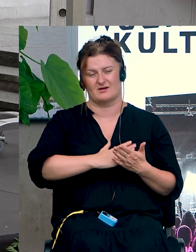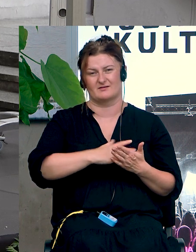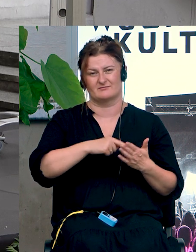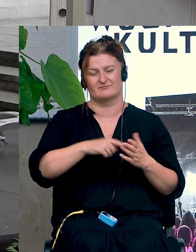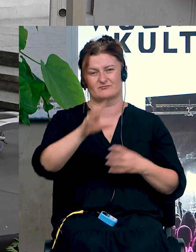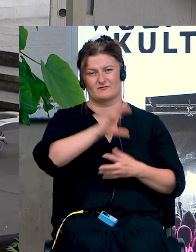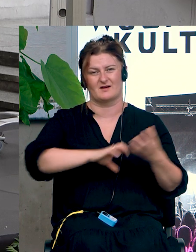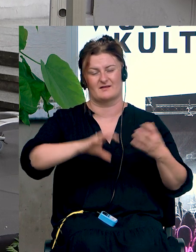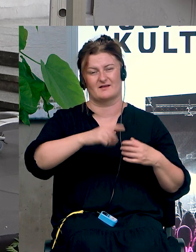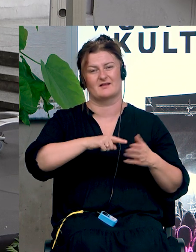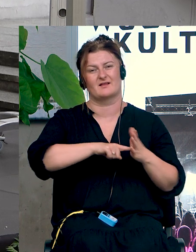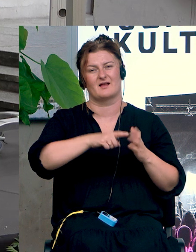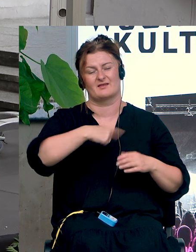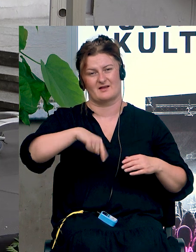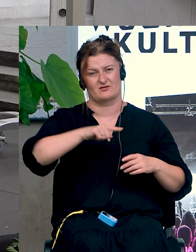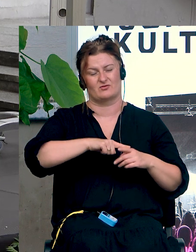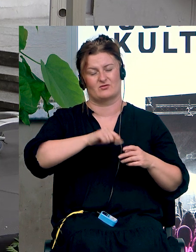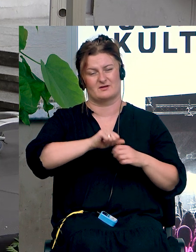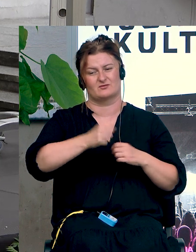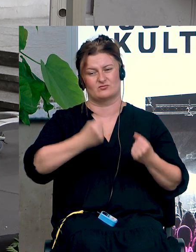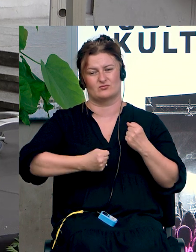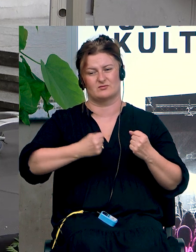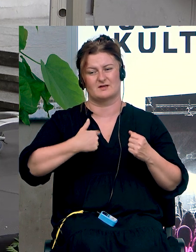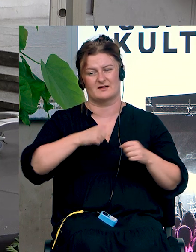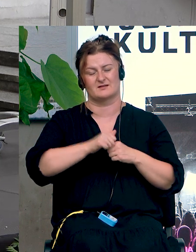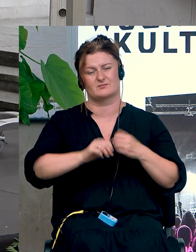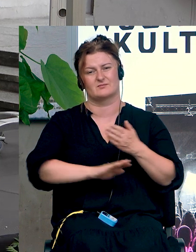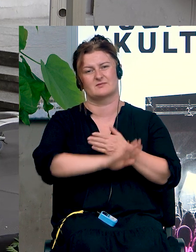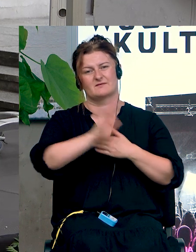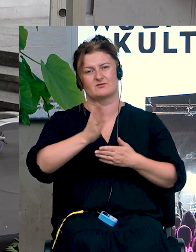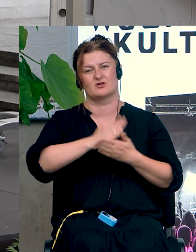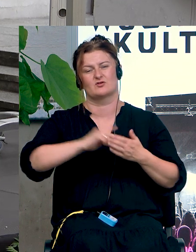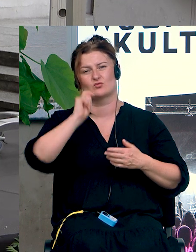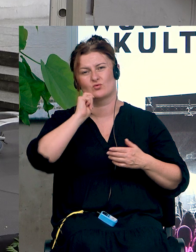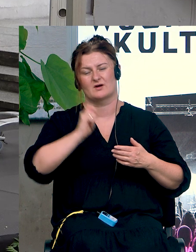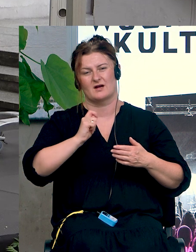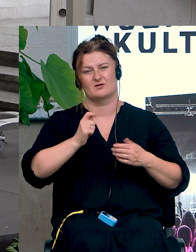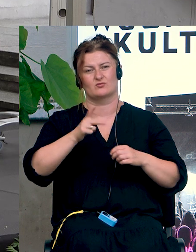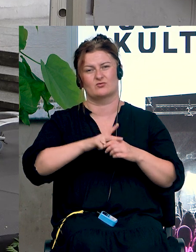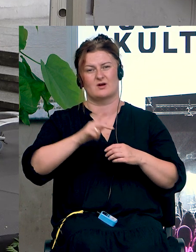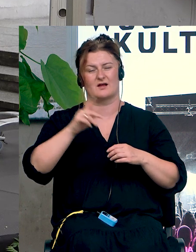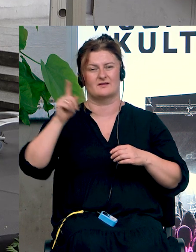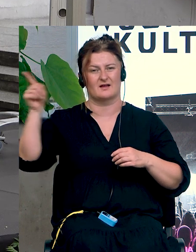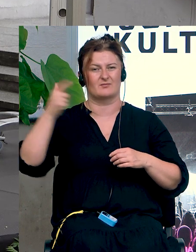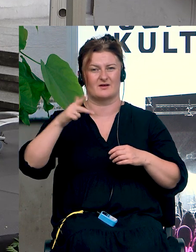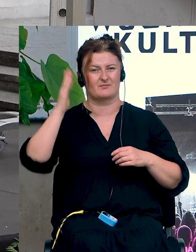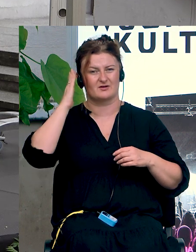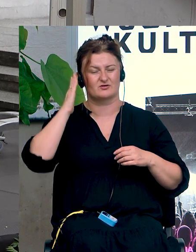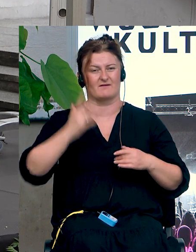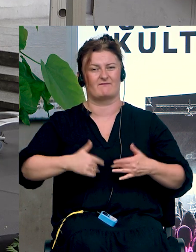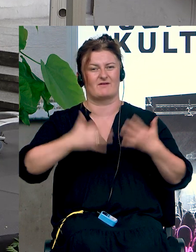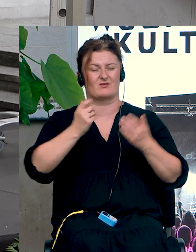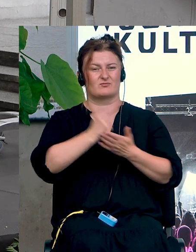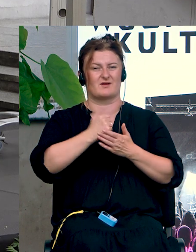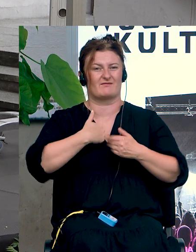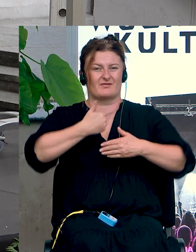що я є представницею тієї частини України, яка в Україні не мешкає. І я багато в чому відірвана від контексту, це правда. Проте